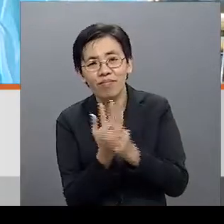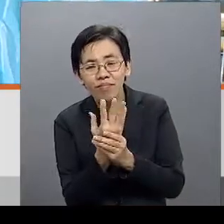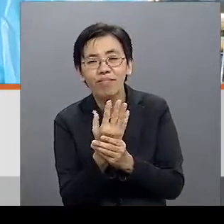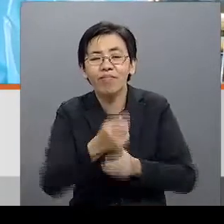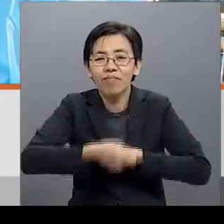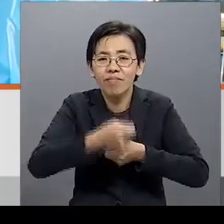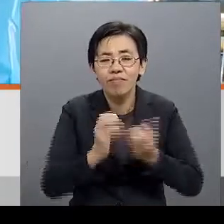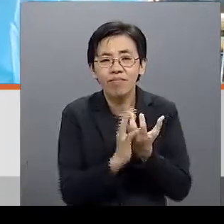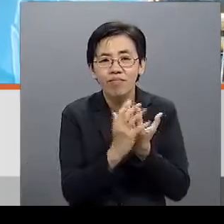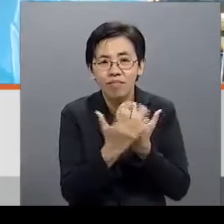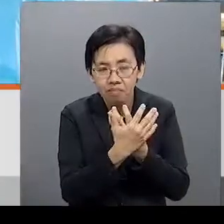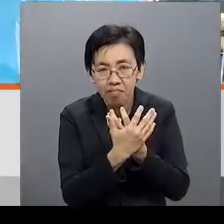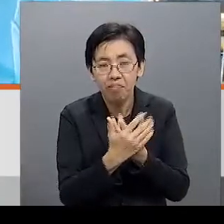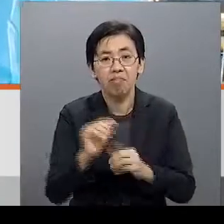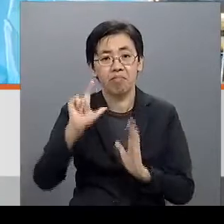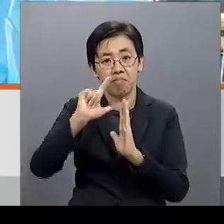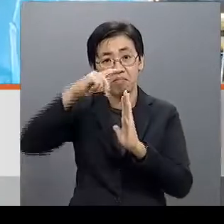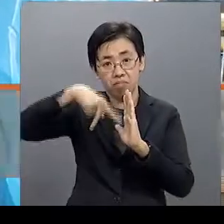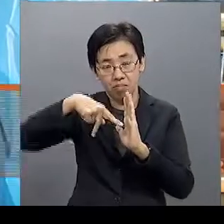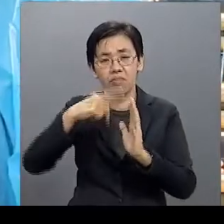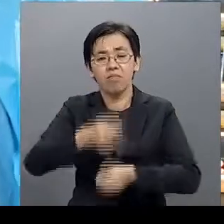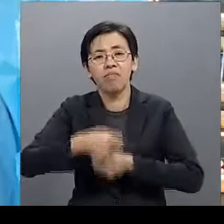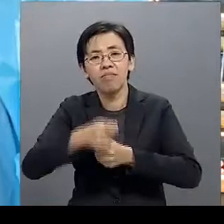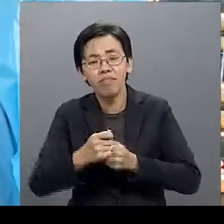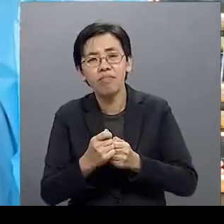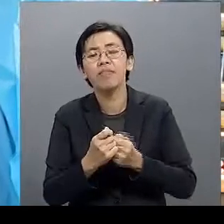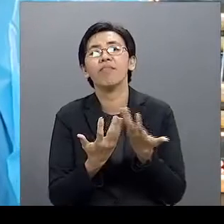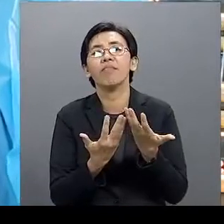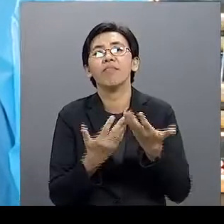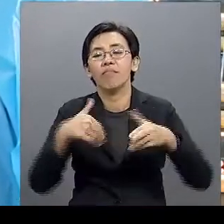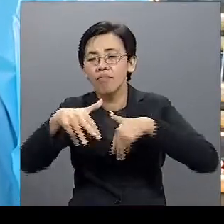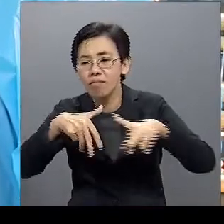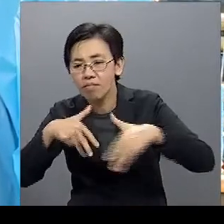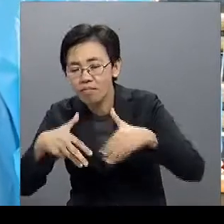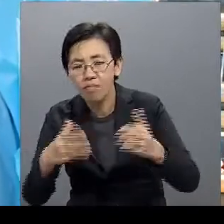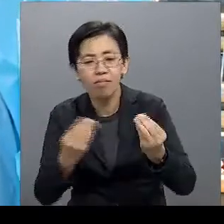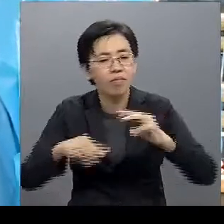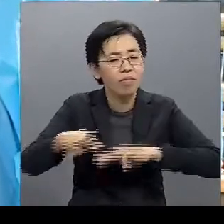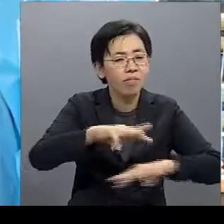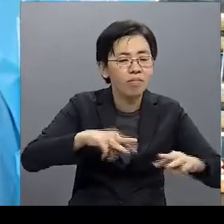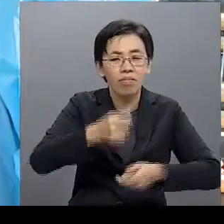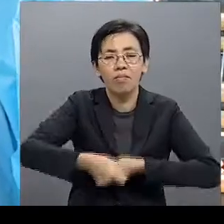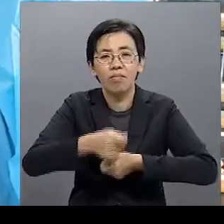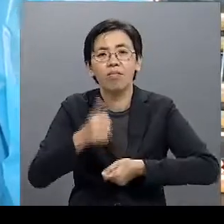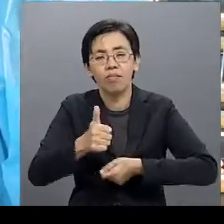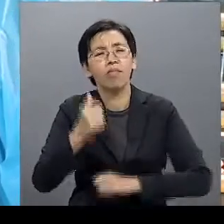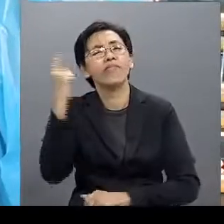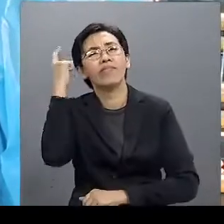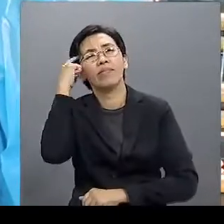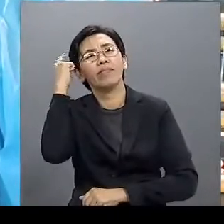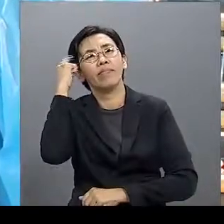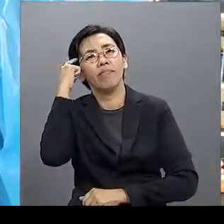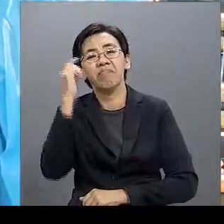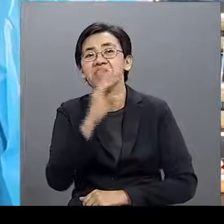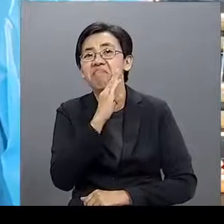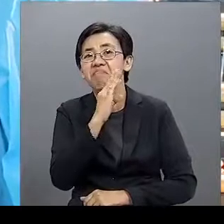รรมแล้วยังมีพื้นที่ยังมีสังคมมีชุมชนต่างๆขึ้นเราก็คิดว่าส่วนหนึ่งเนี่ยถ้าตลาดปิดห